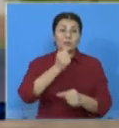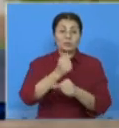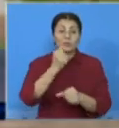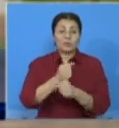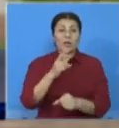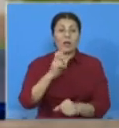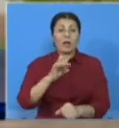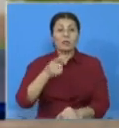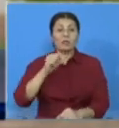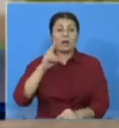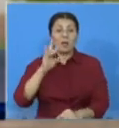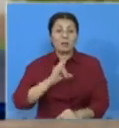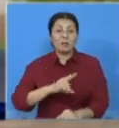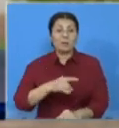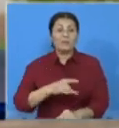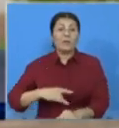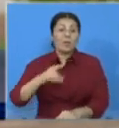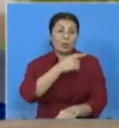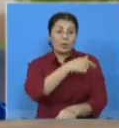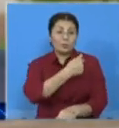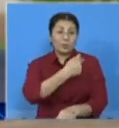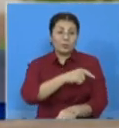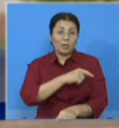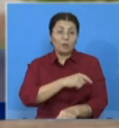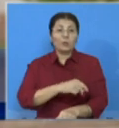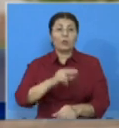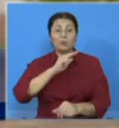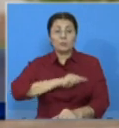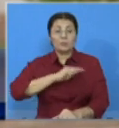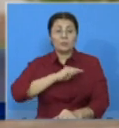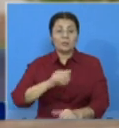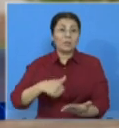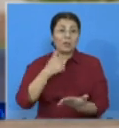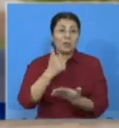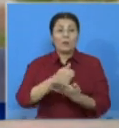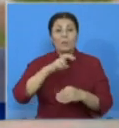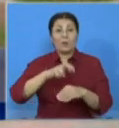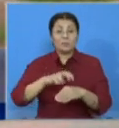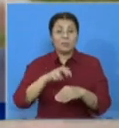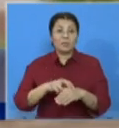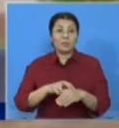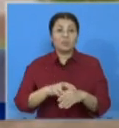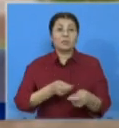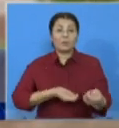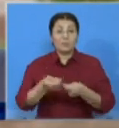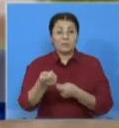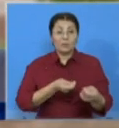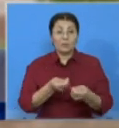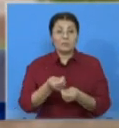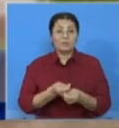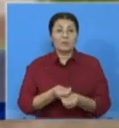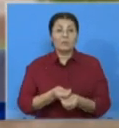ауруханасында жұмыс жасаймыз. Сол бас дәрігеріміздің айтуымен осы қалашығымыздың көркеюіне келіп